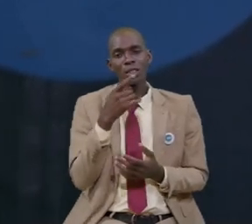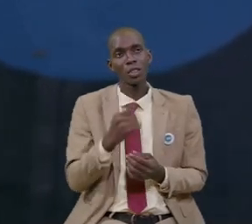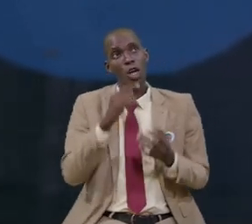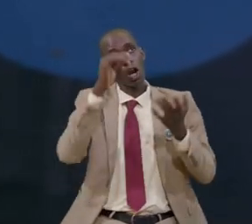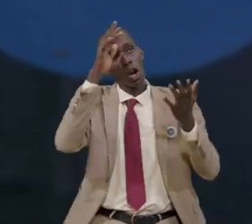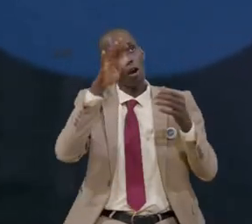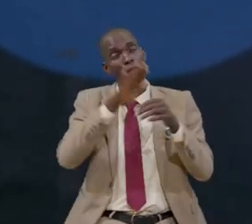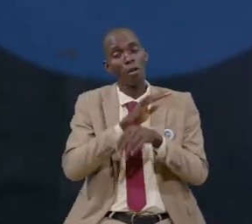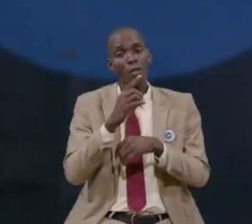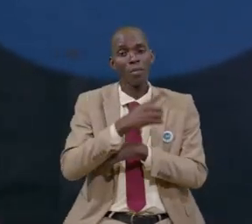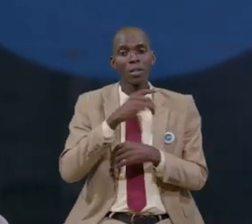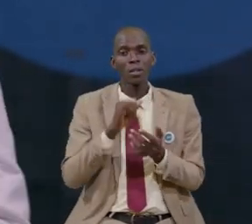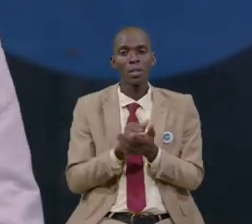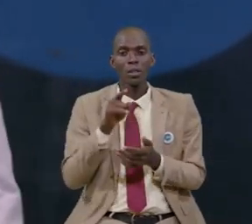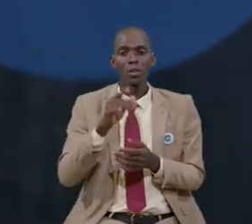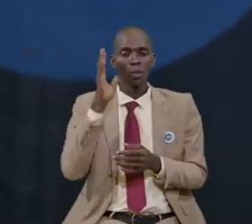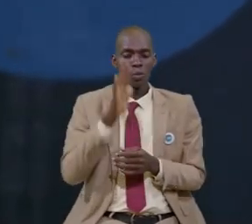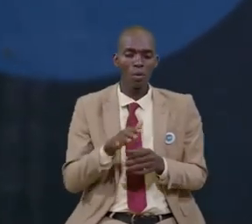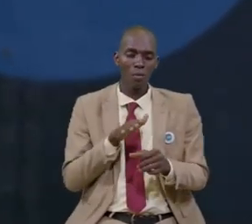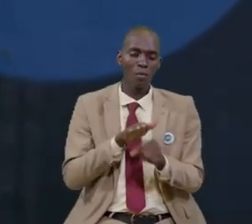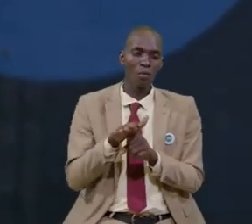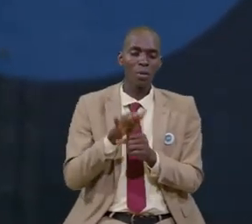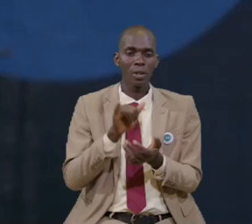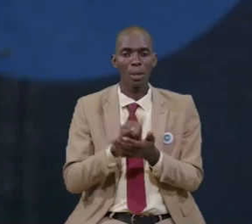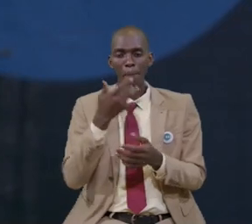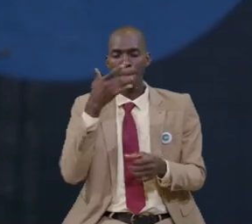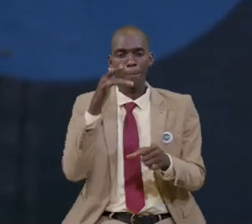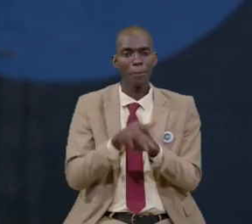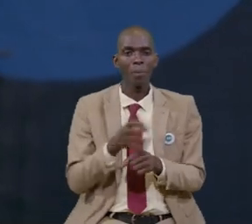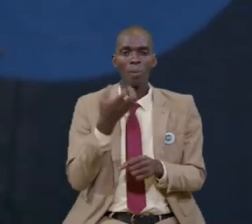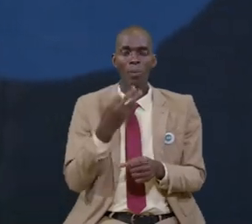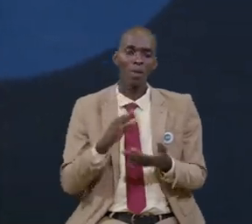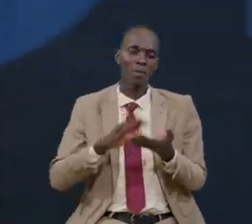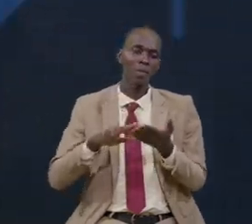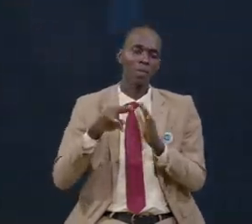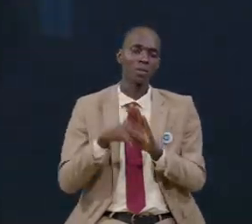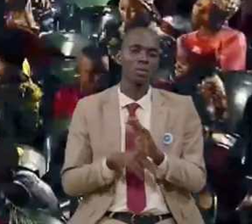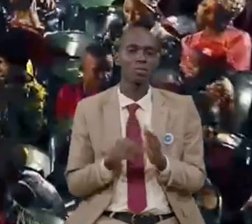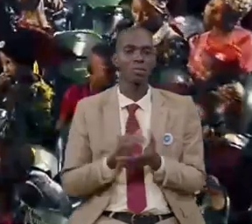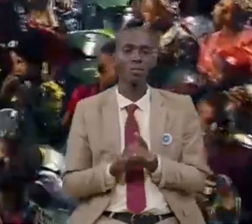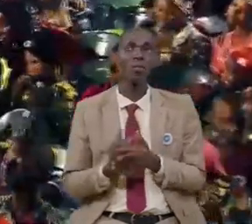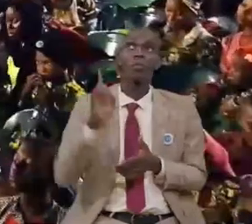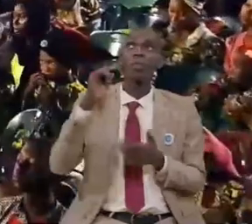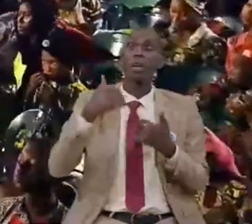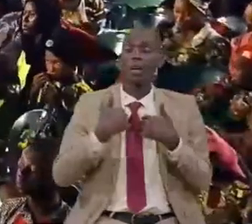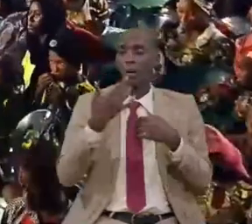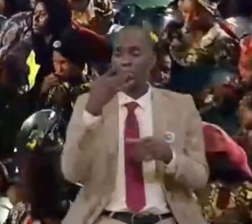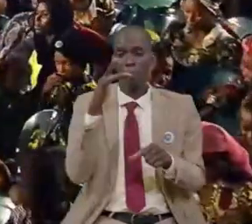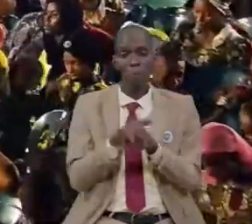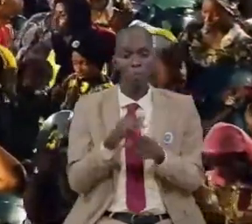d'espoir qu'il accomplira cette promesse de pardon. Il a promis de vous